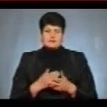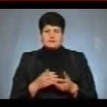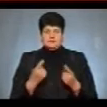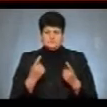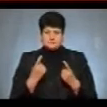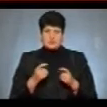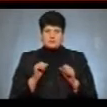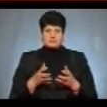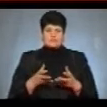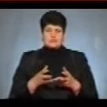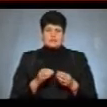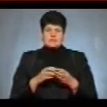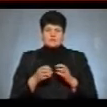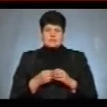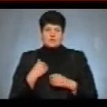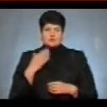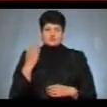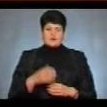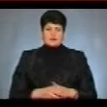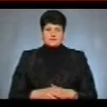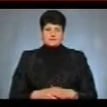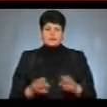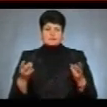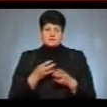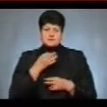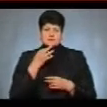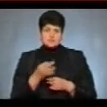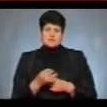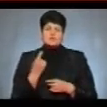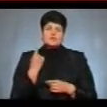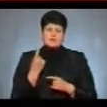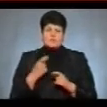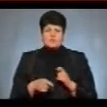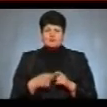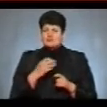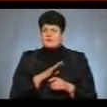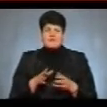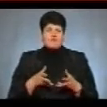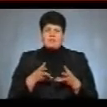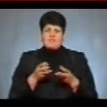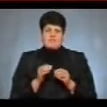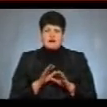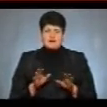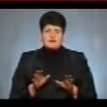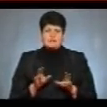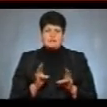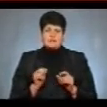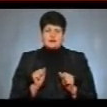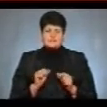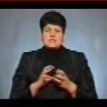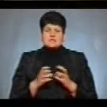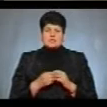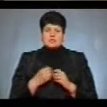можуть вплинути на результати голосування? Ну, треба сказати, що жодне із порушень не впливає на